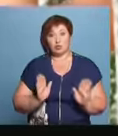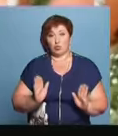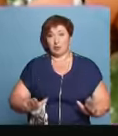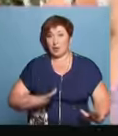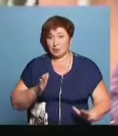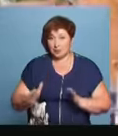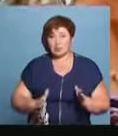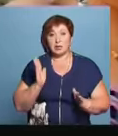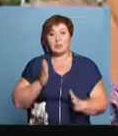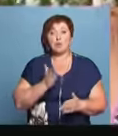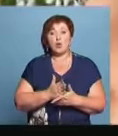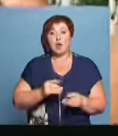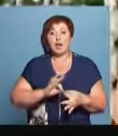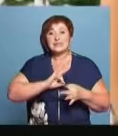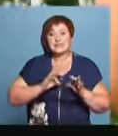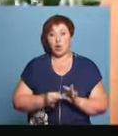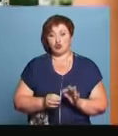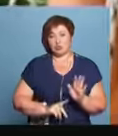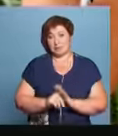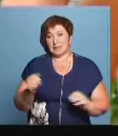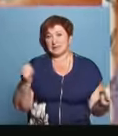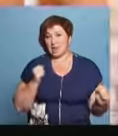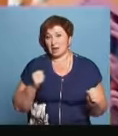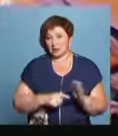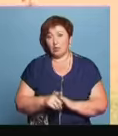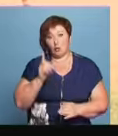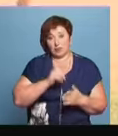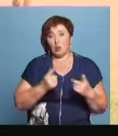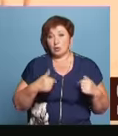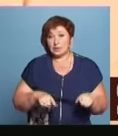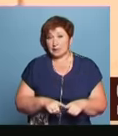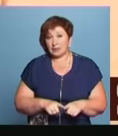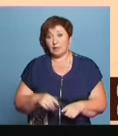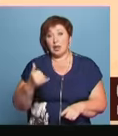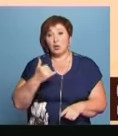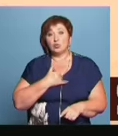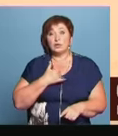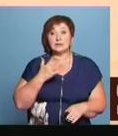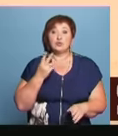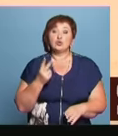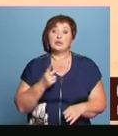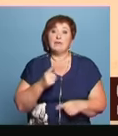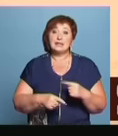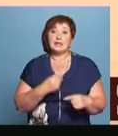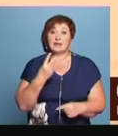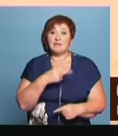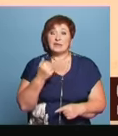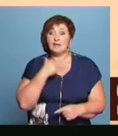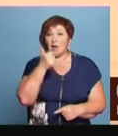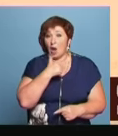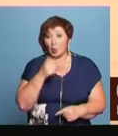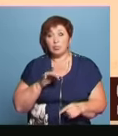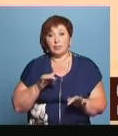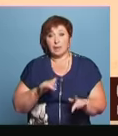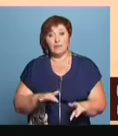более сложными стартами, уверены организаторы. Необходимо развивать туризм. И вот у нас уже 2 года уже ездит уже автопробег на автомобиле с